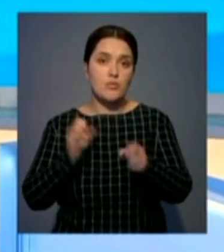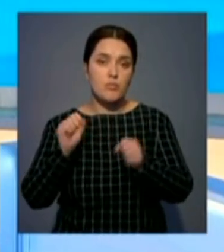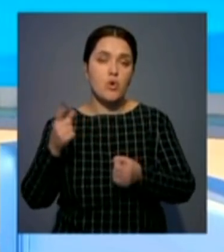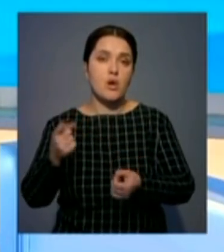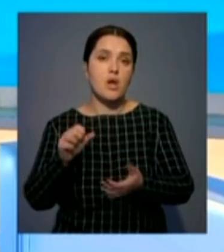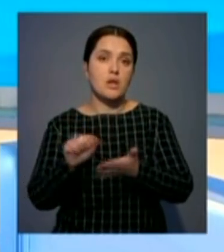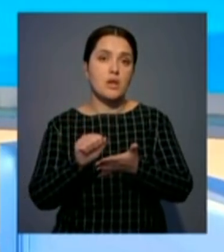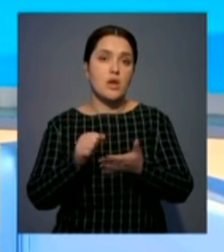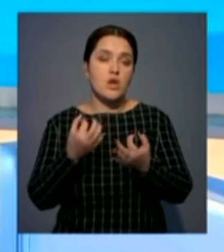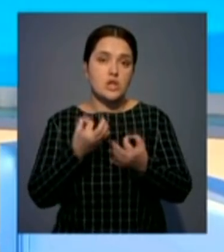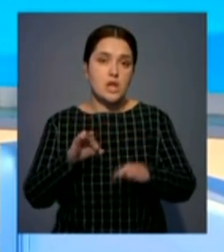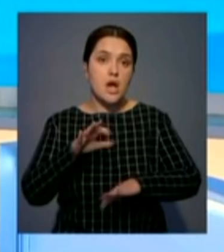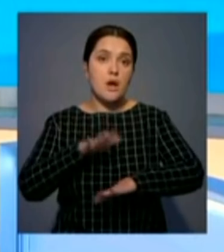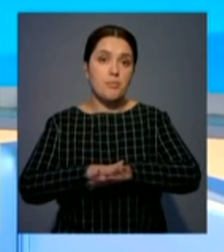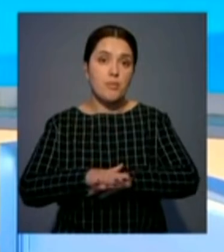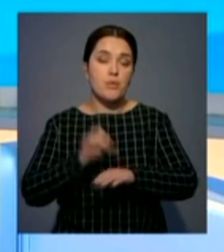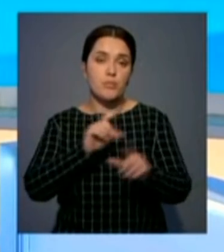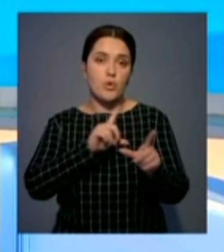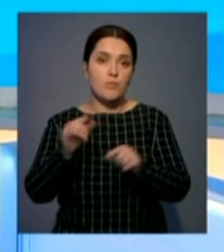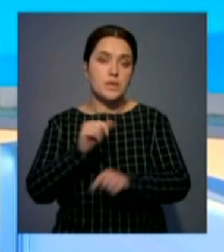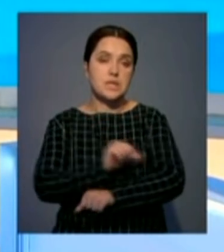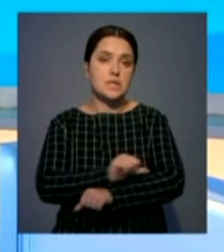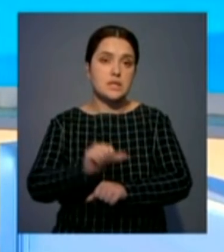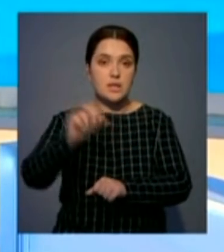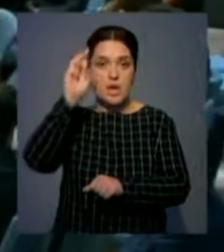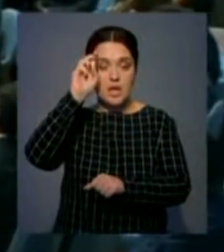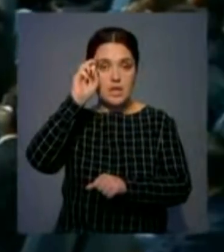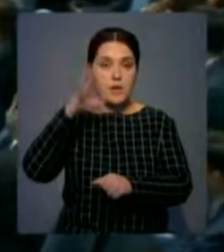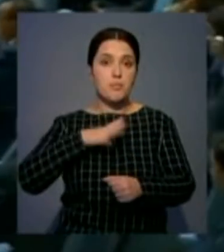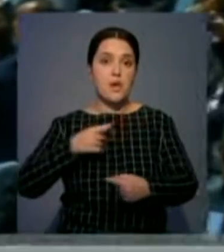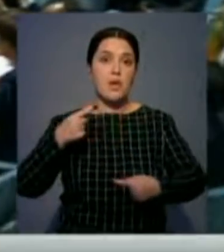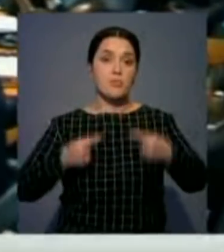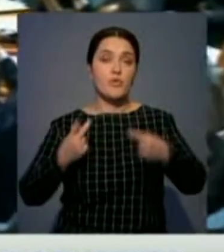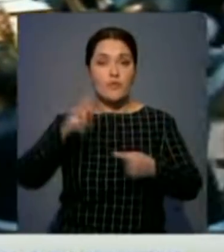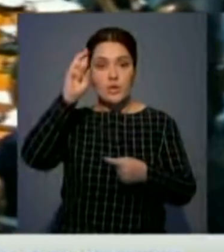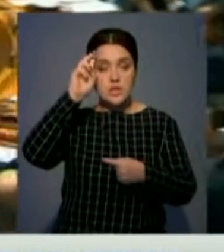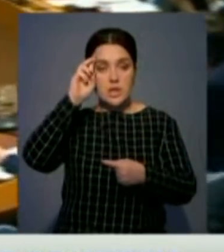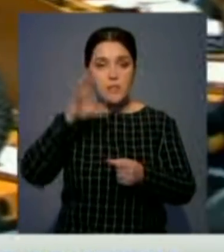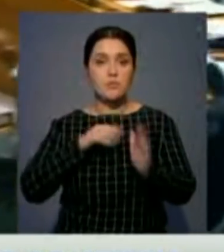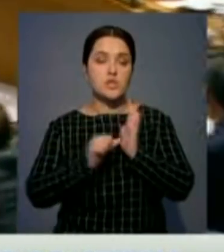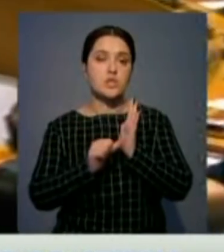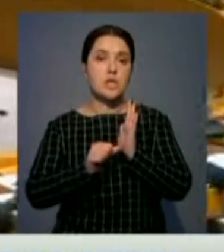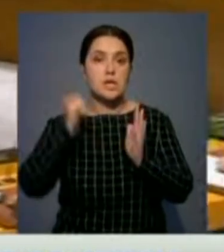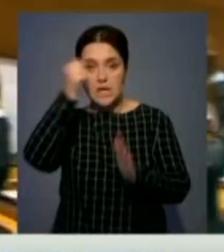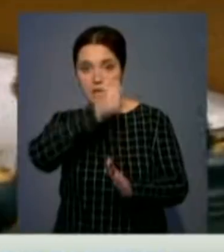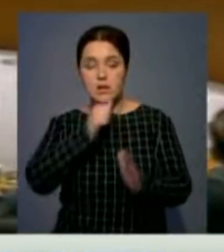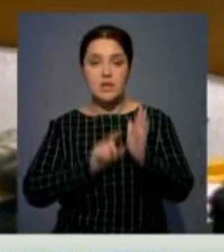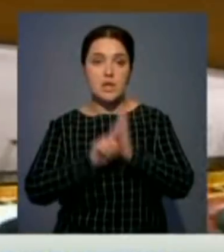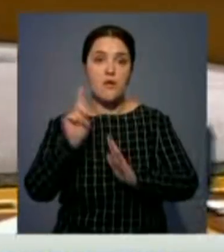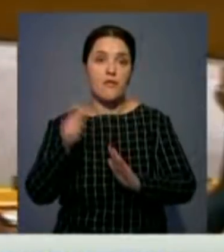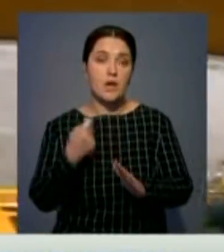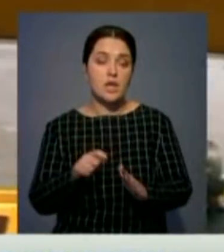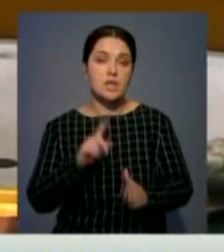активы. Гражданам можно выезжать из страны. Конфликт между двумя государствами возник еще в 60-х, когда началась война